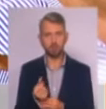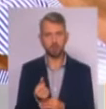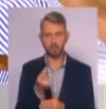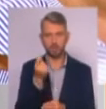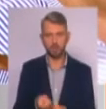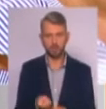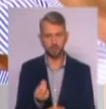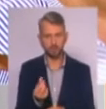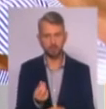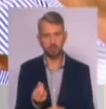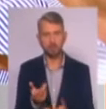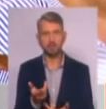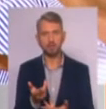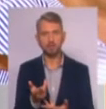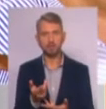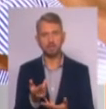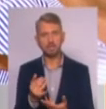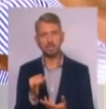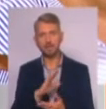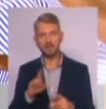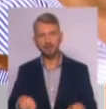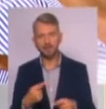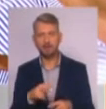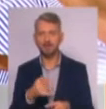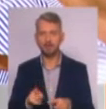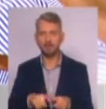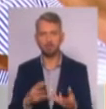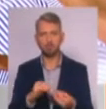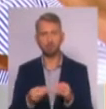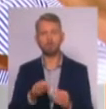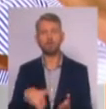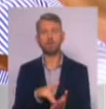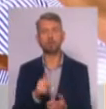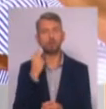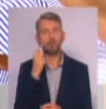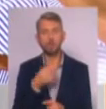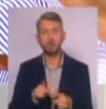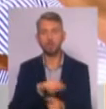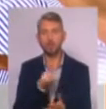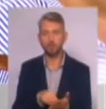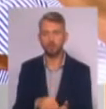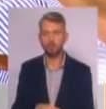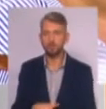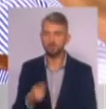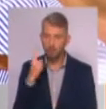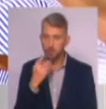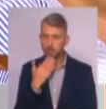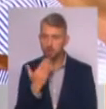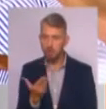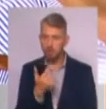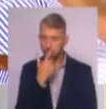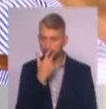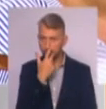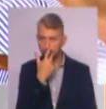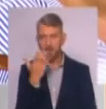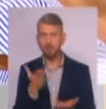за очень маленькую цену и не создав ли это коллапса в городе? Так, почули. Дуже дякуємо. Ну, до речі, дійсно, насправді,